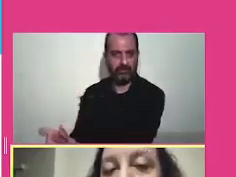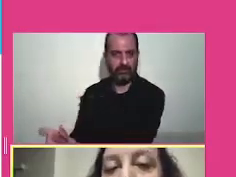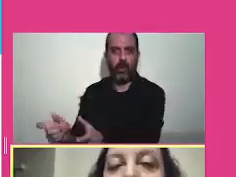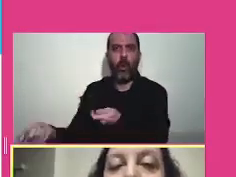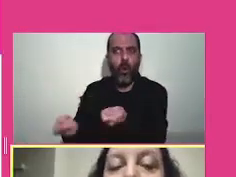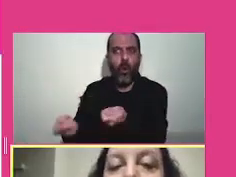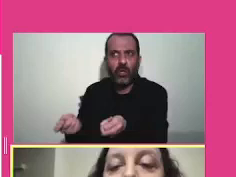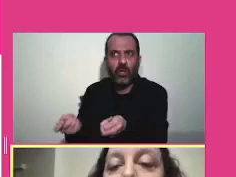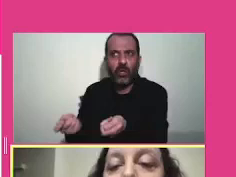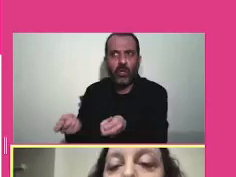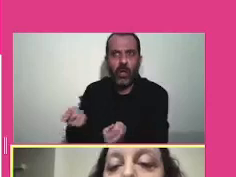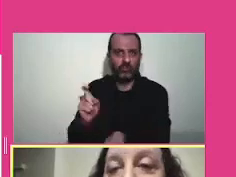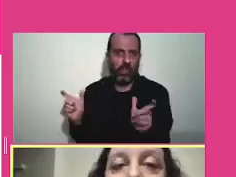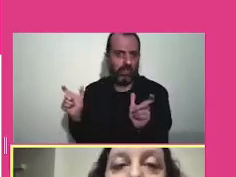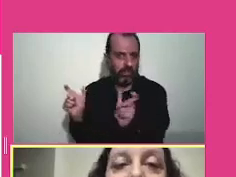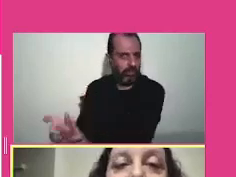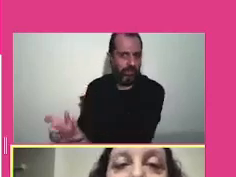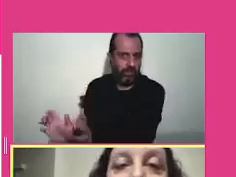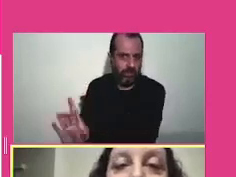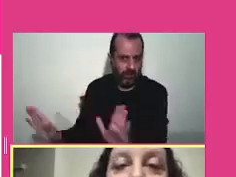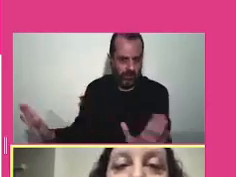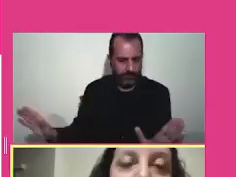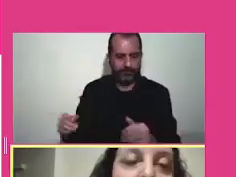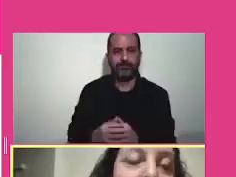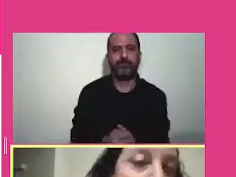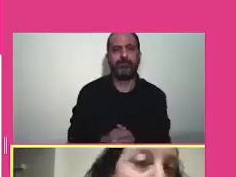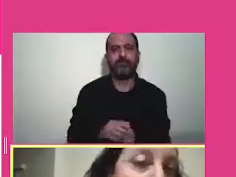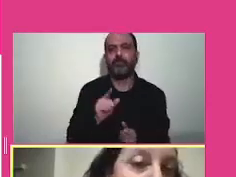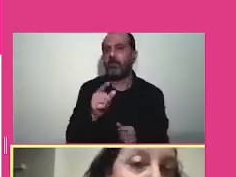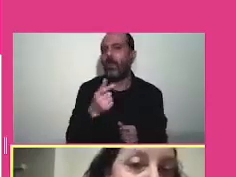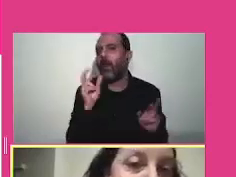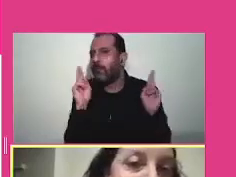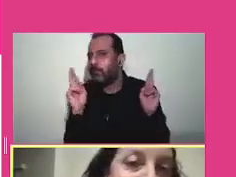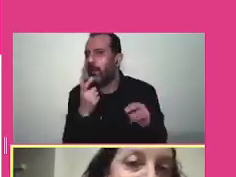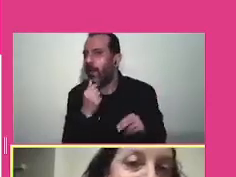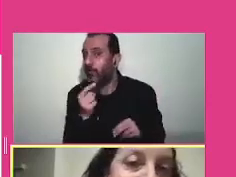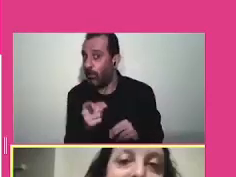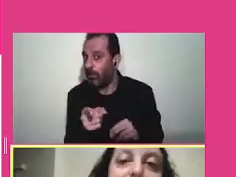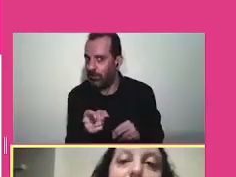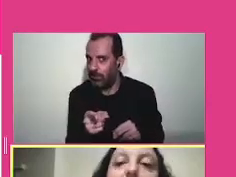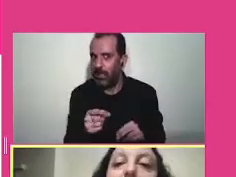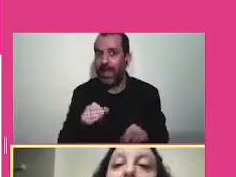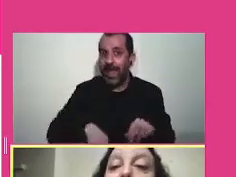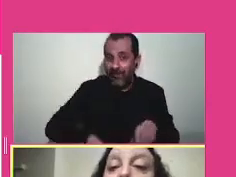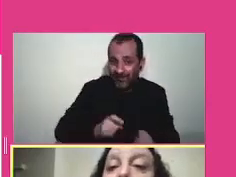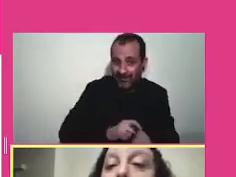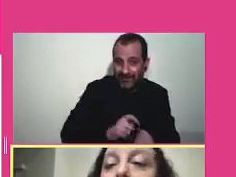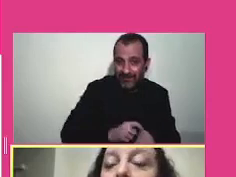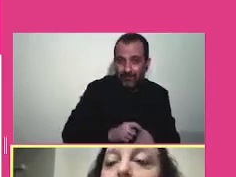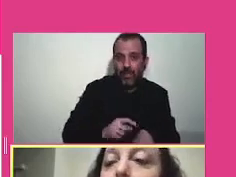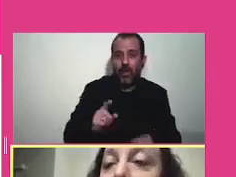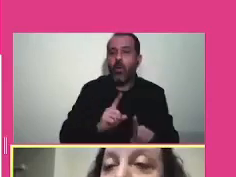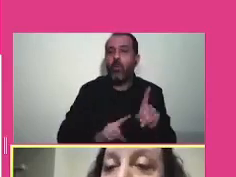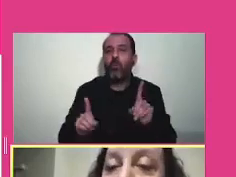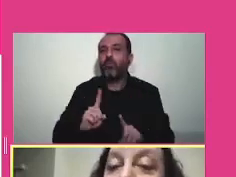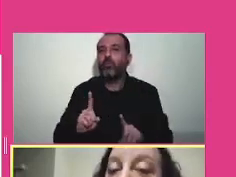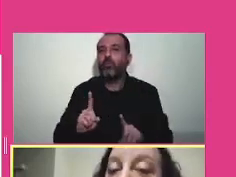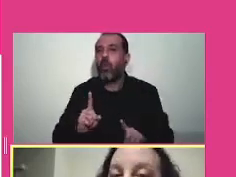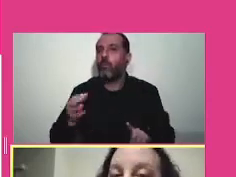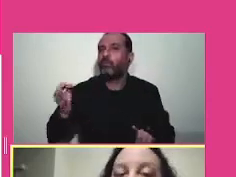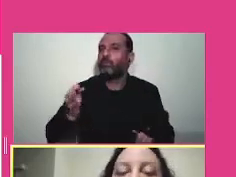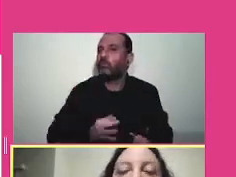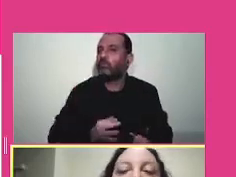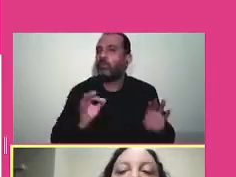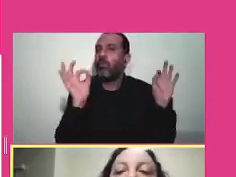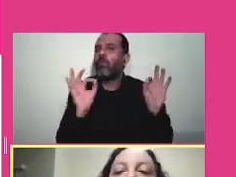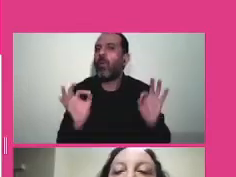του. Άλλη ερώτηση. Ελπίζουμε λίγο πιο εύκολη. Ποιο είναι αυτή τη στιγμή το επικρατέστερο μοντέλο αναπηρίας στην